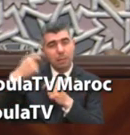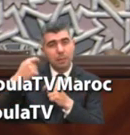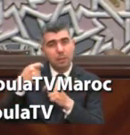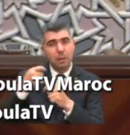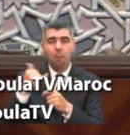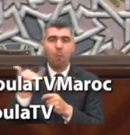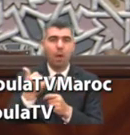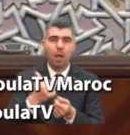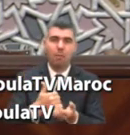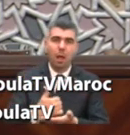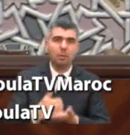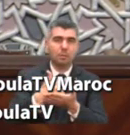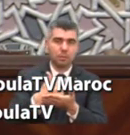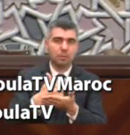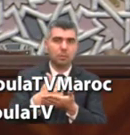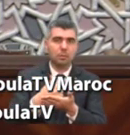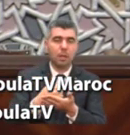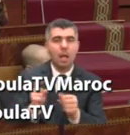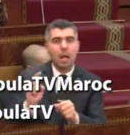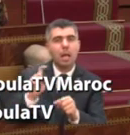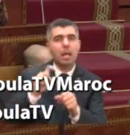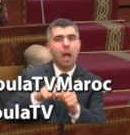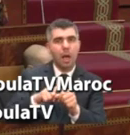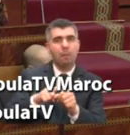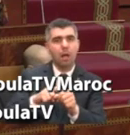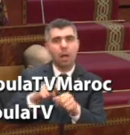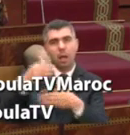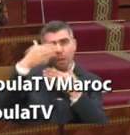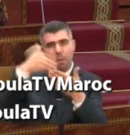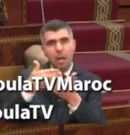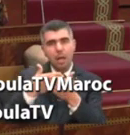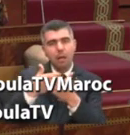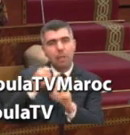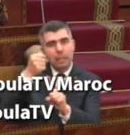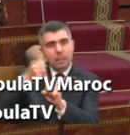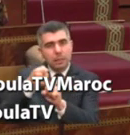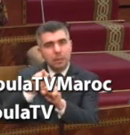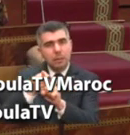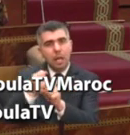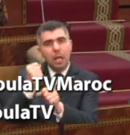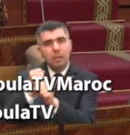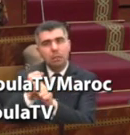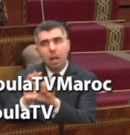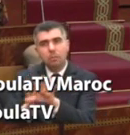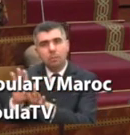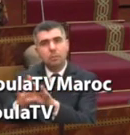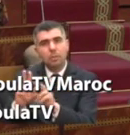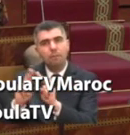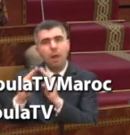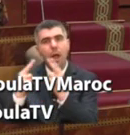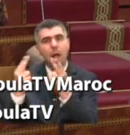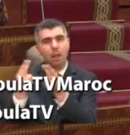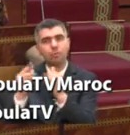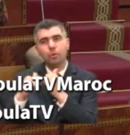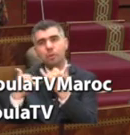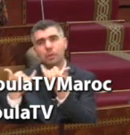هذه واحد الشهر كانت واحد النقابة المغربية للفنون الدرامية قاموا بواحد الورشة دولية وخرجت عدة مخرجات.